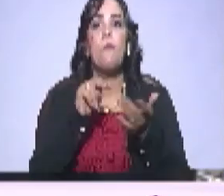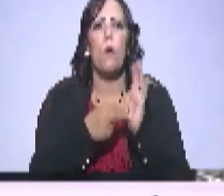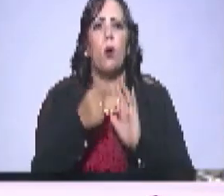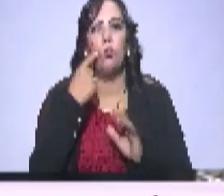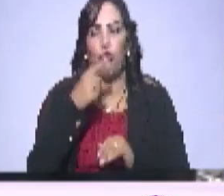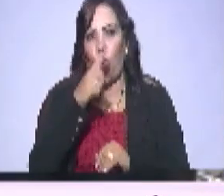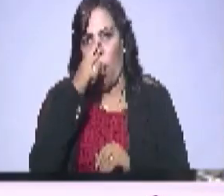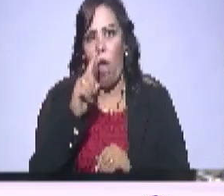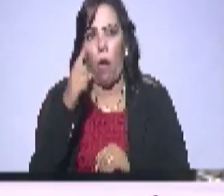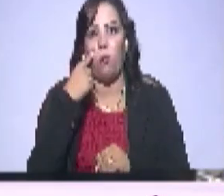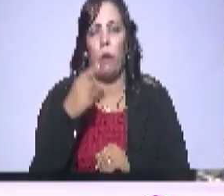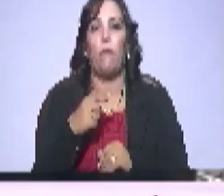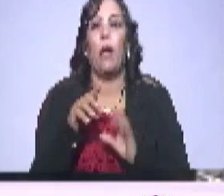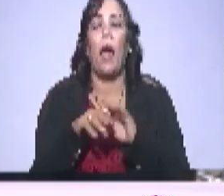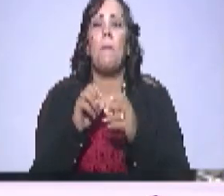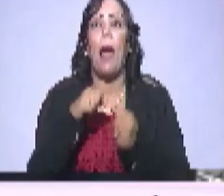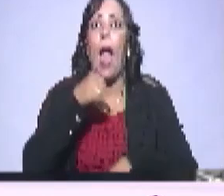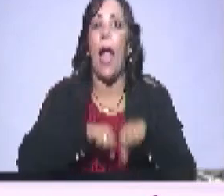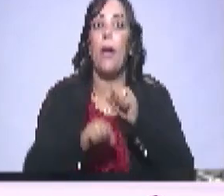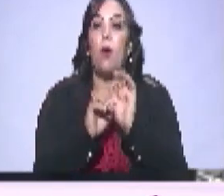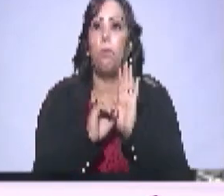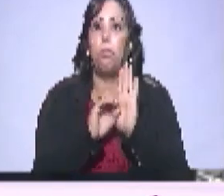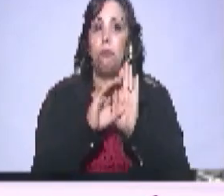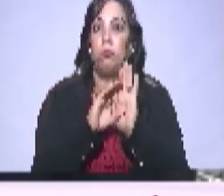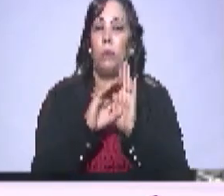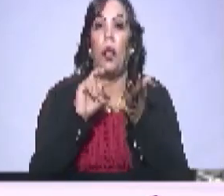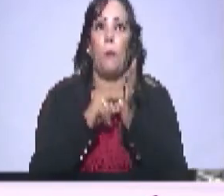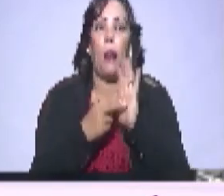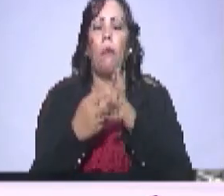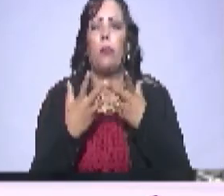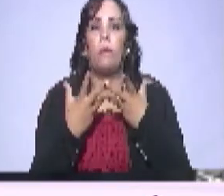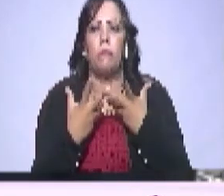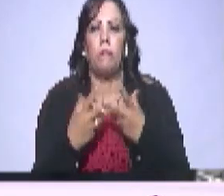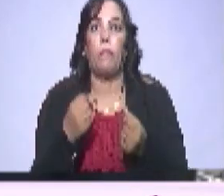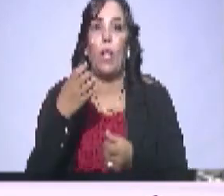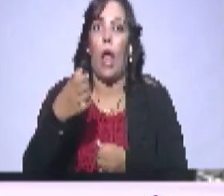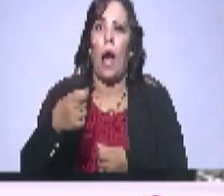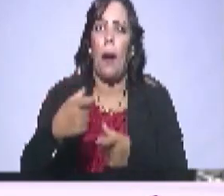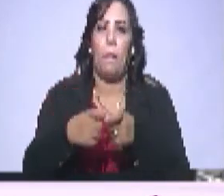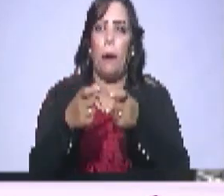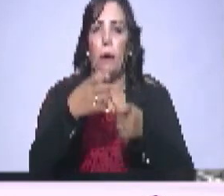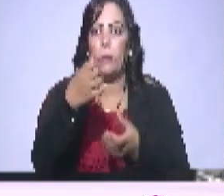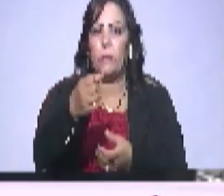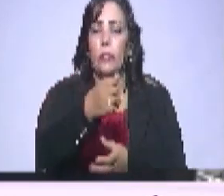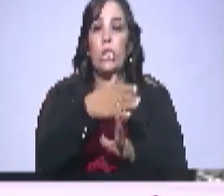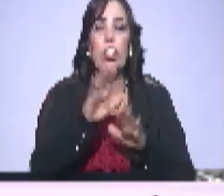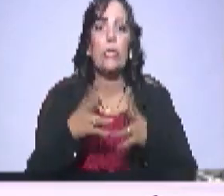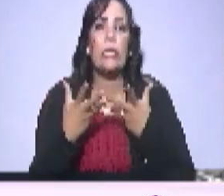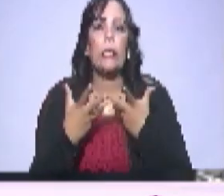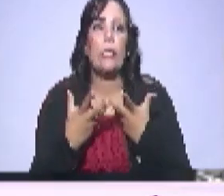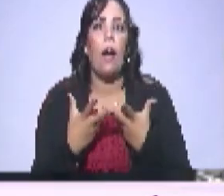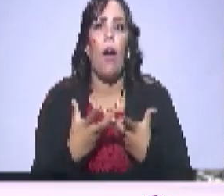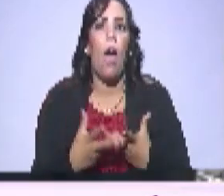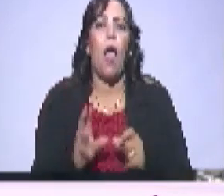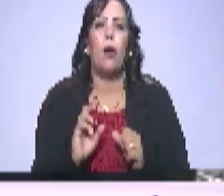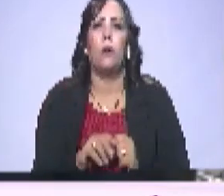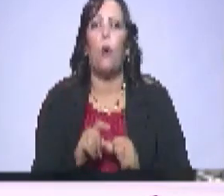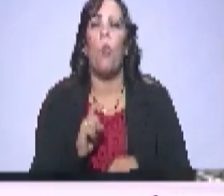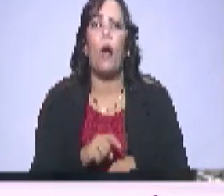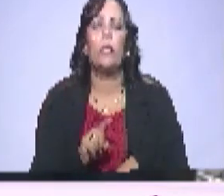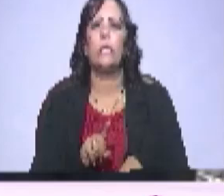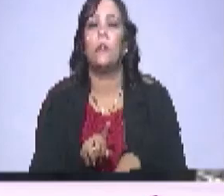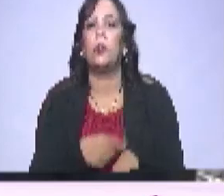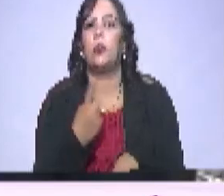العجينة تبقى تخمر وبعدين بقطعها، هتبقى ترتاح شوية وبعدين أسويها. بالظبط، سيبيها ترتاح شويتين مش شويه.